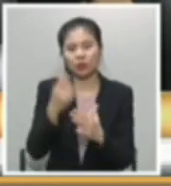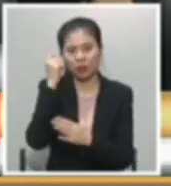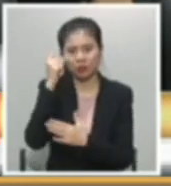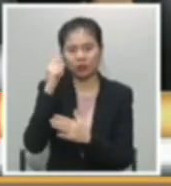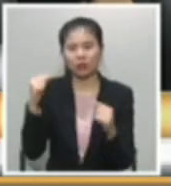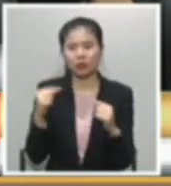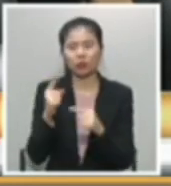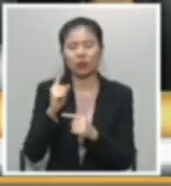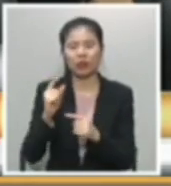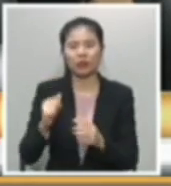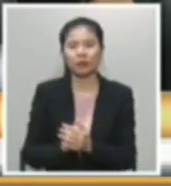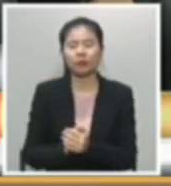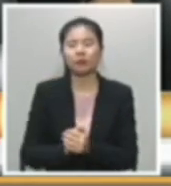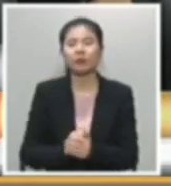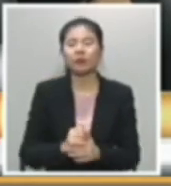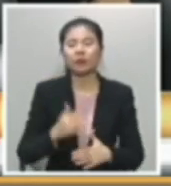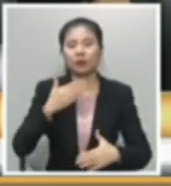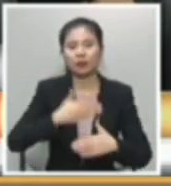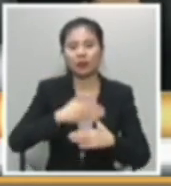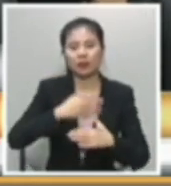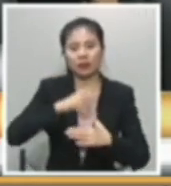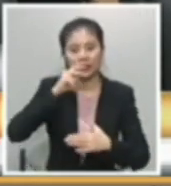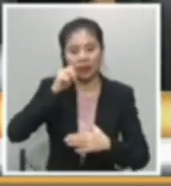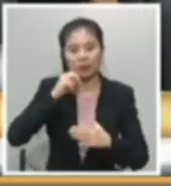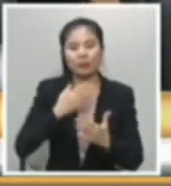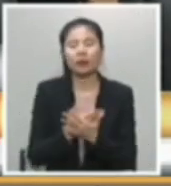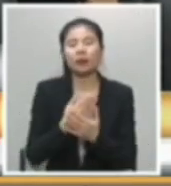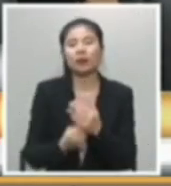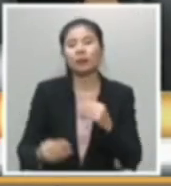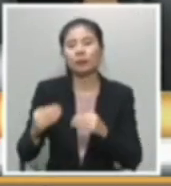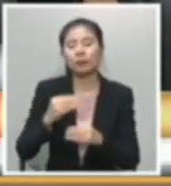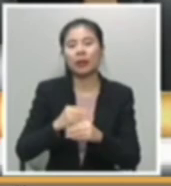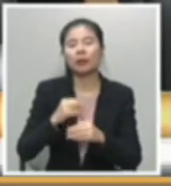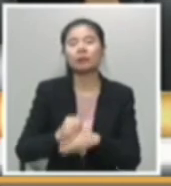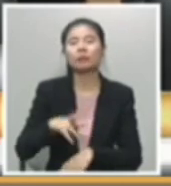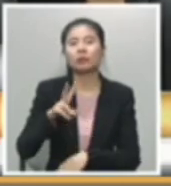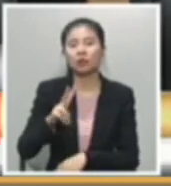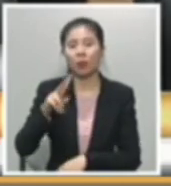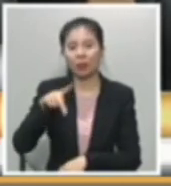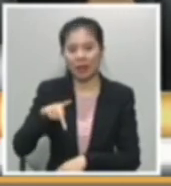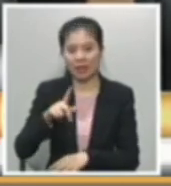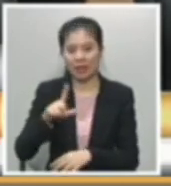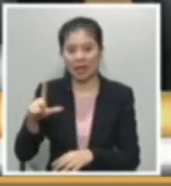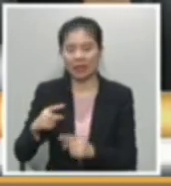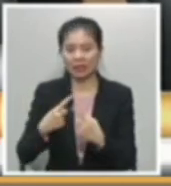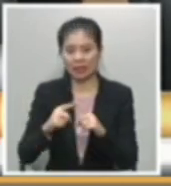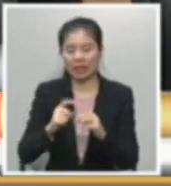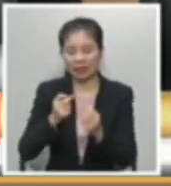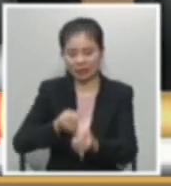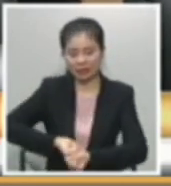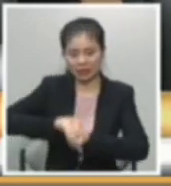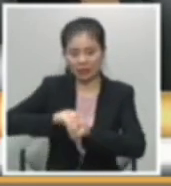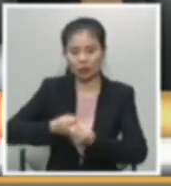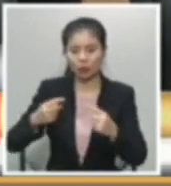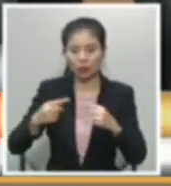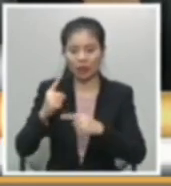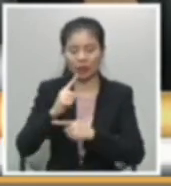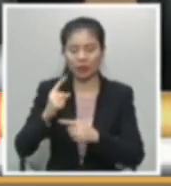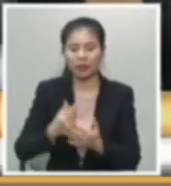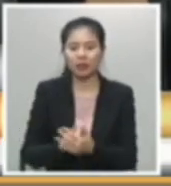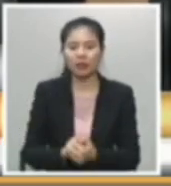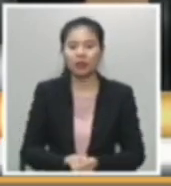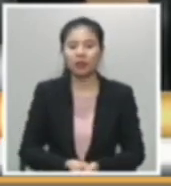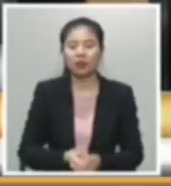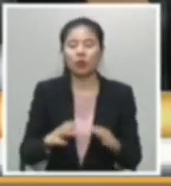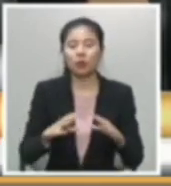ไมกรมชลประทานถึงมีงบเพิ่มขึ้นประมาณ 2,000 กว่าล้านแต่ทีนี้ภาพรวมของเกษตรนะครับมีอีกหล